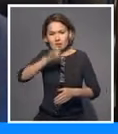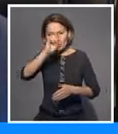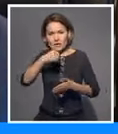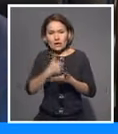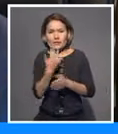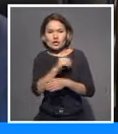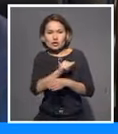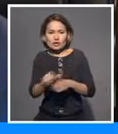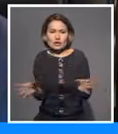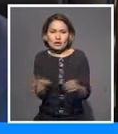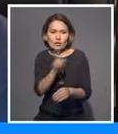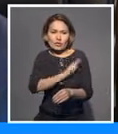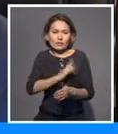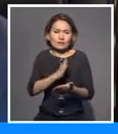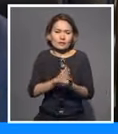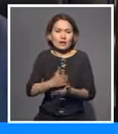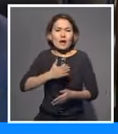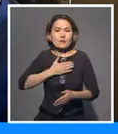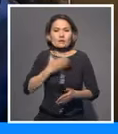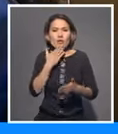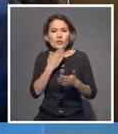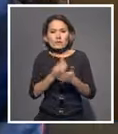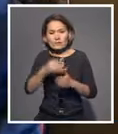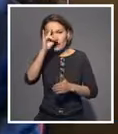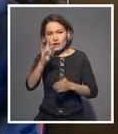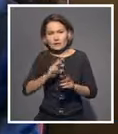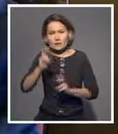шекара асып келетін шетелдік тауарлар азайды. Тек жергілікті өнімдерді тұтынатын дәрежеге жеттік.